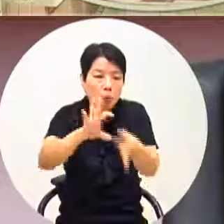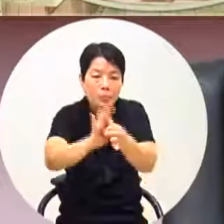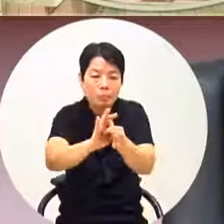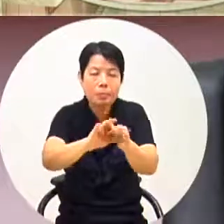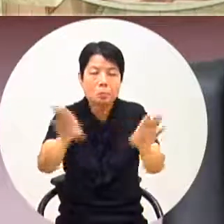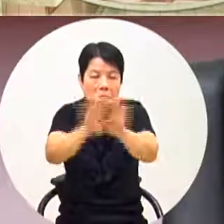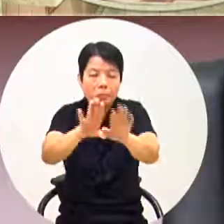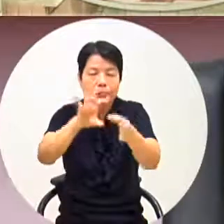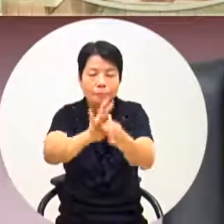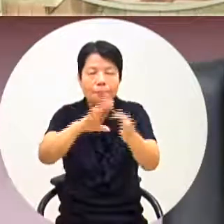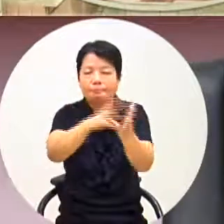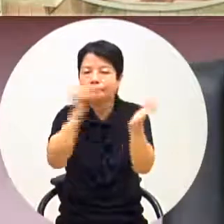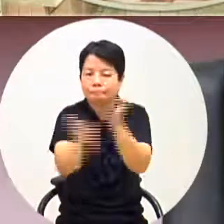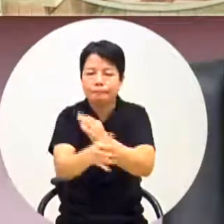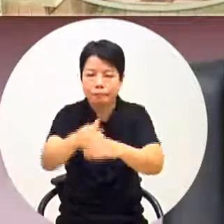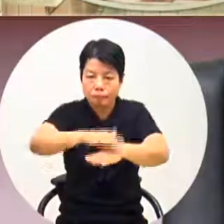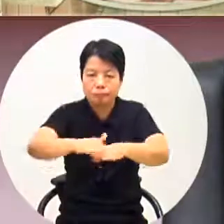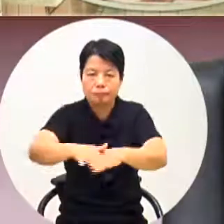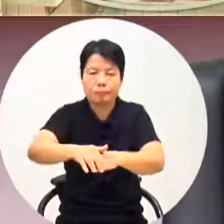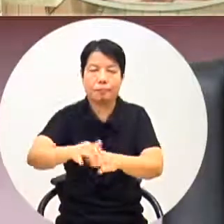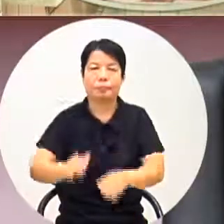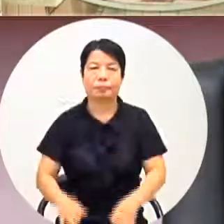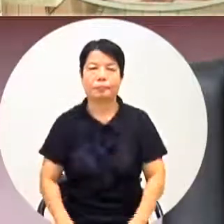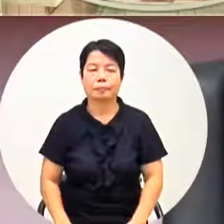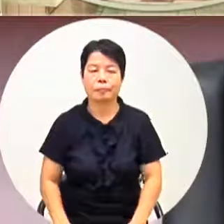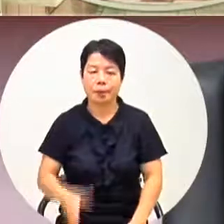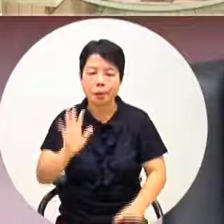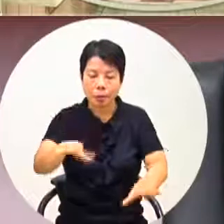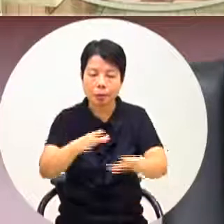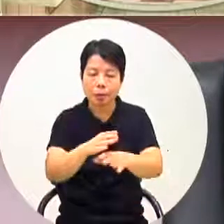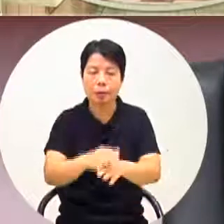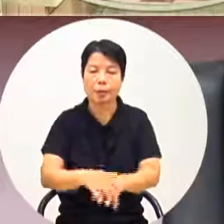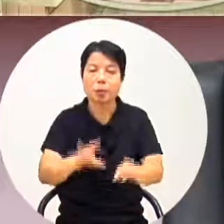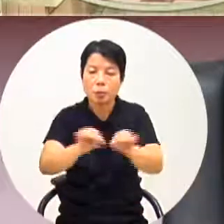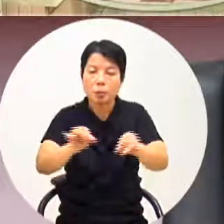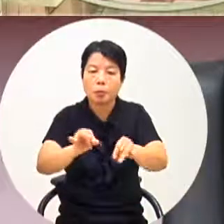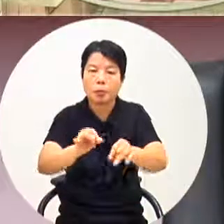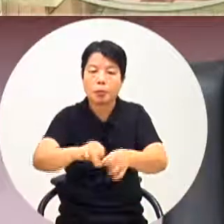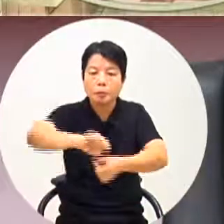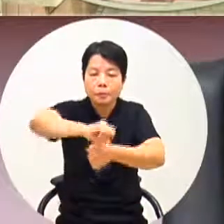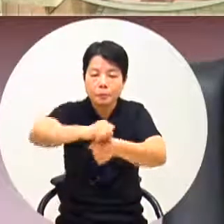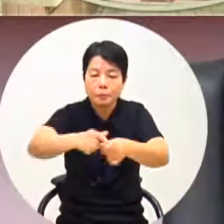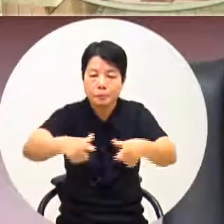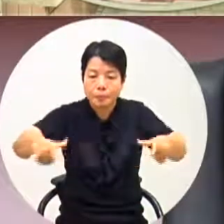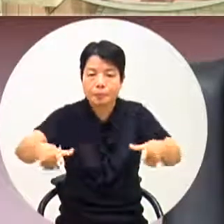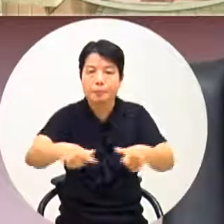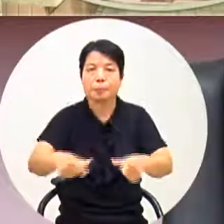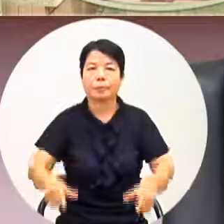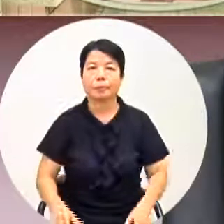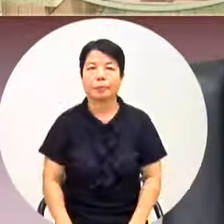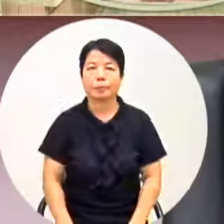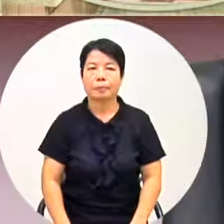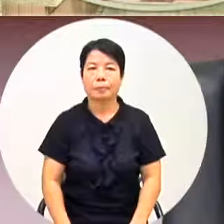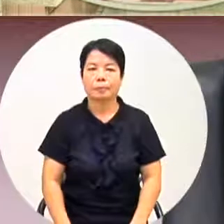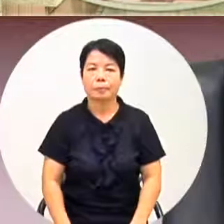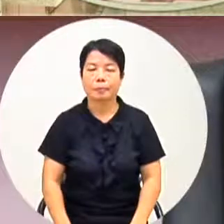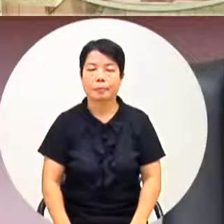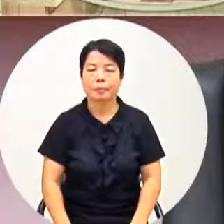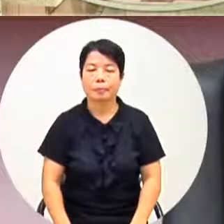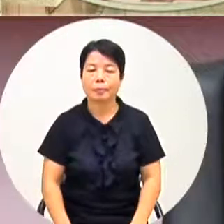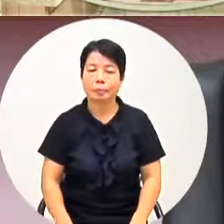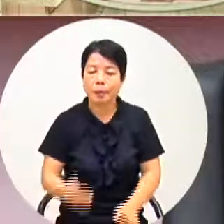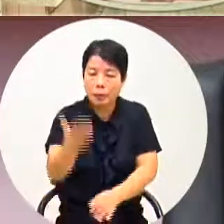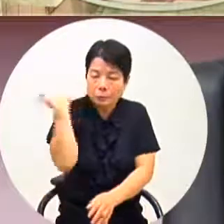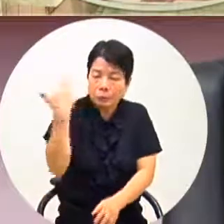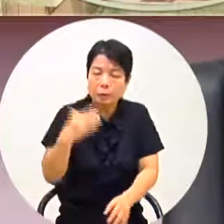后我想刚讲到容积呢，我们看到过去有一些是好像是没有开